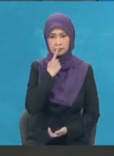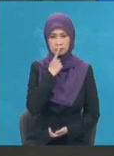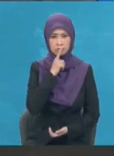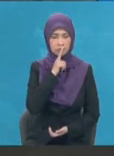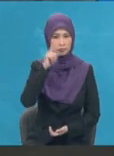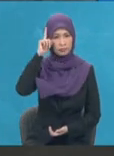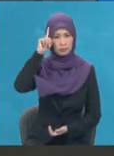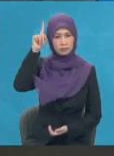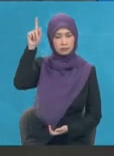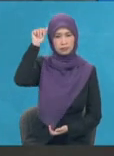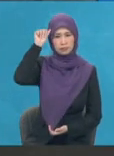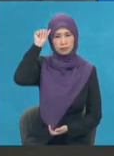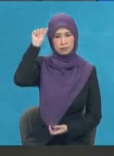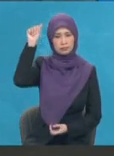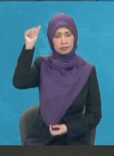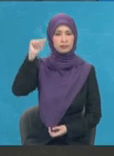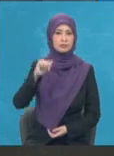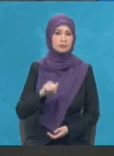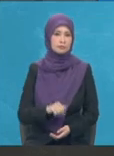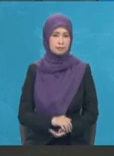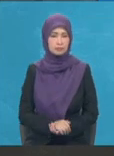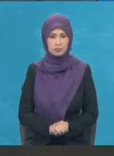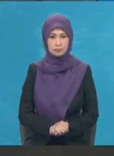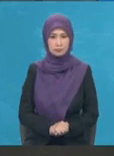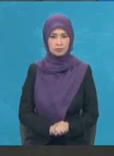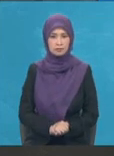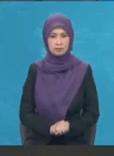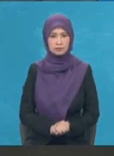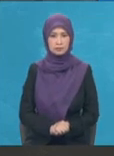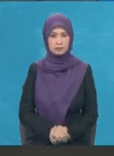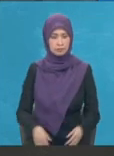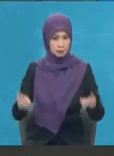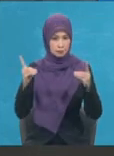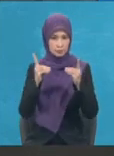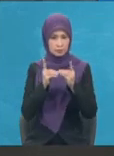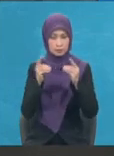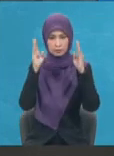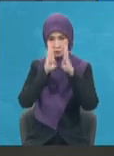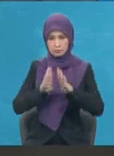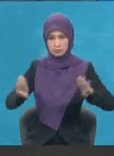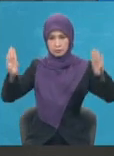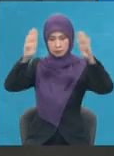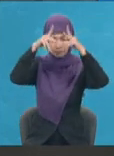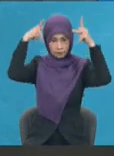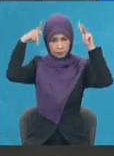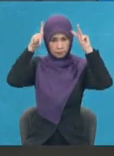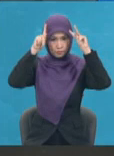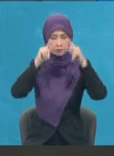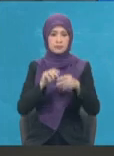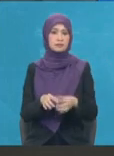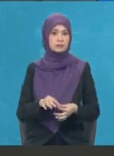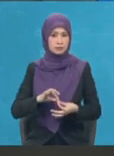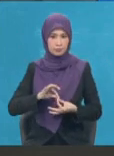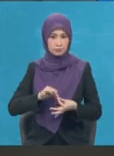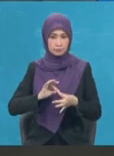Bismillahirohmanirohim Assalamualaikum warahmatullahi wabarakatuh bersuara dalam berita perdana Malam ini saya